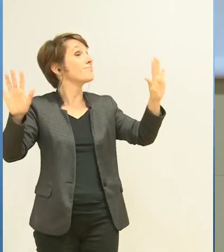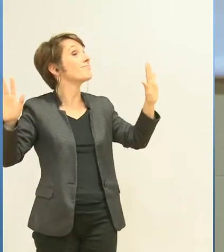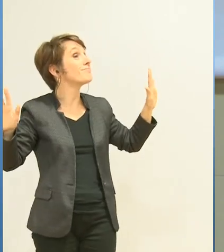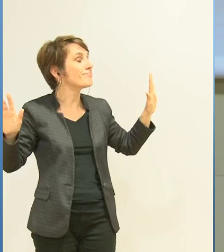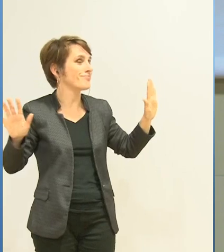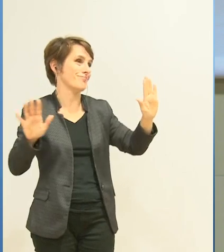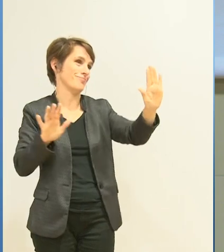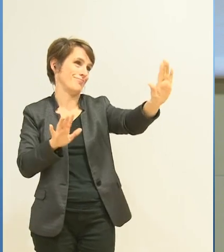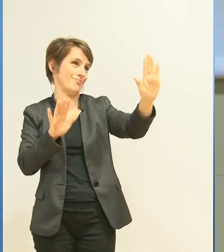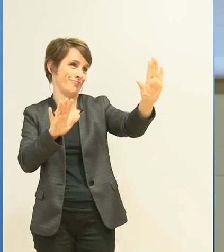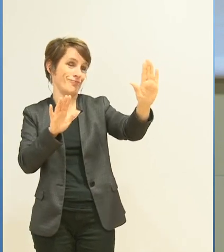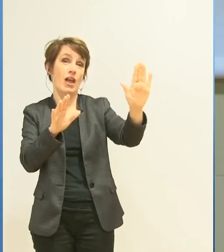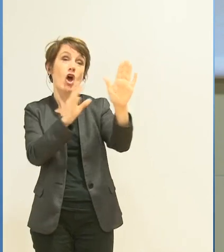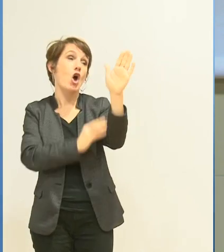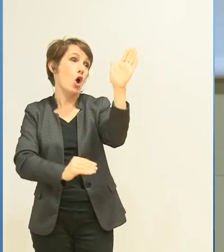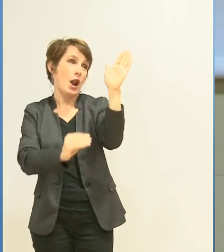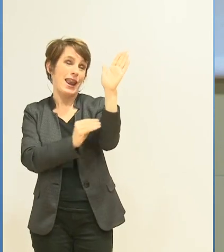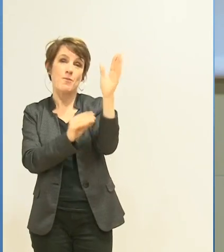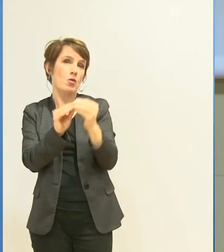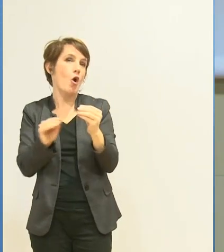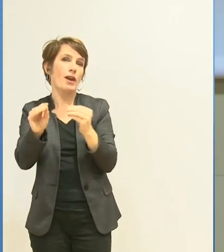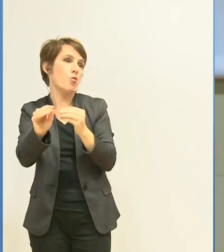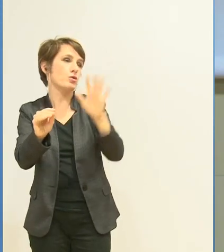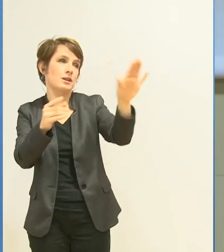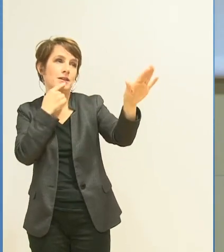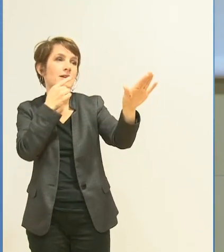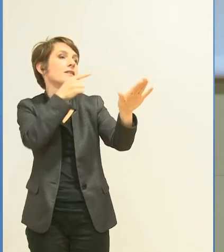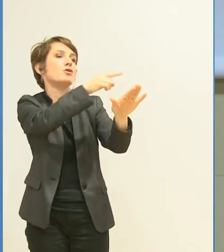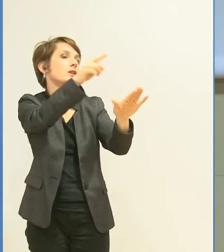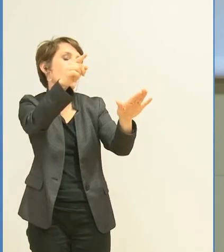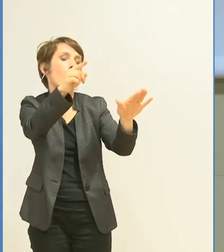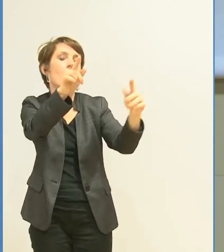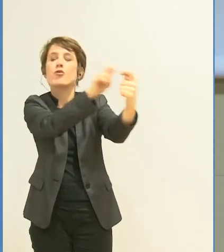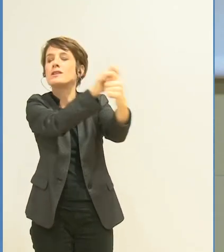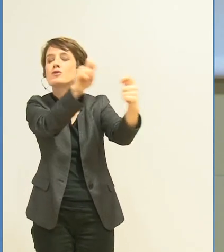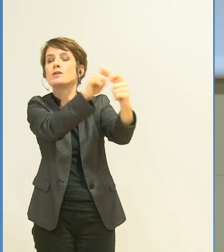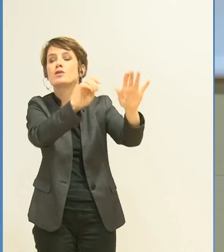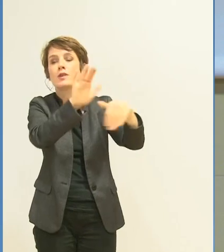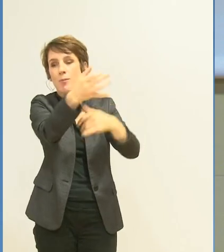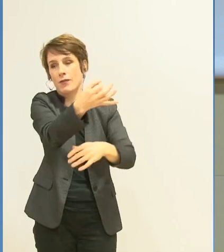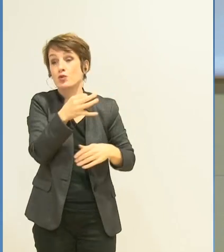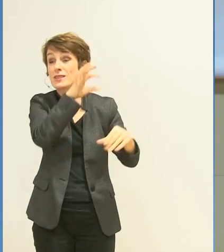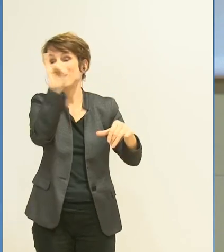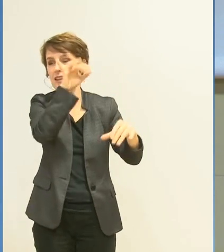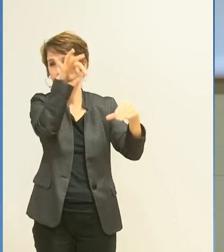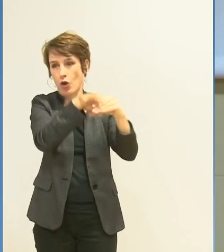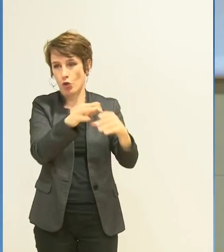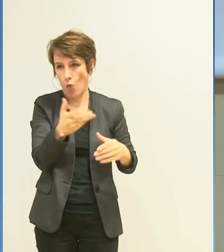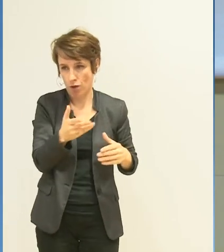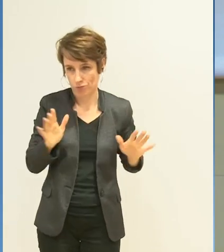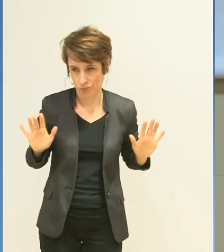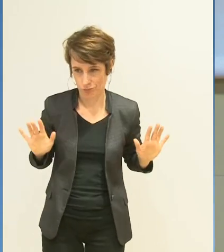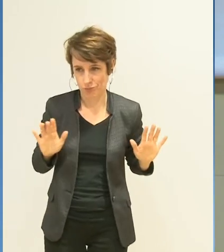le mieux comme l'amendement est repoussé le mieux c'est que vous discuter entre vous il voudrait dire à la questure qui vote quoi ça sera plus simple